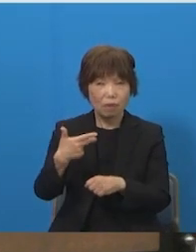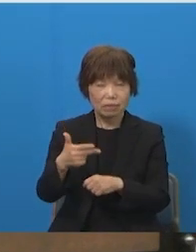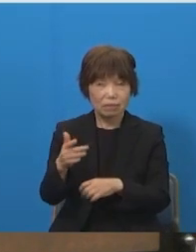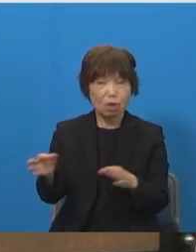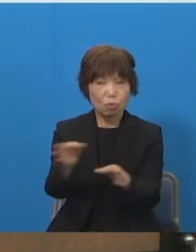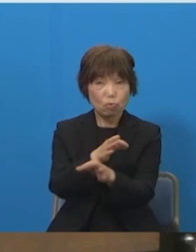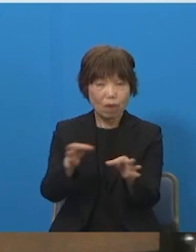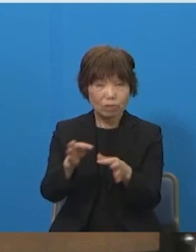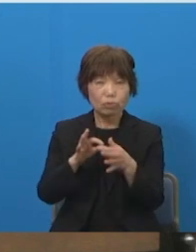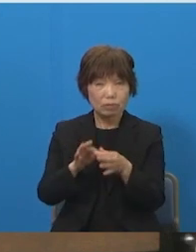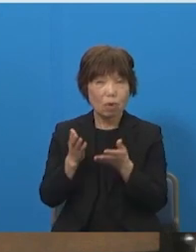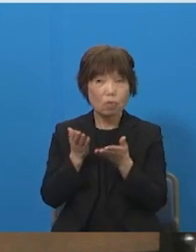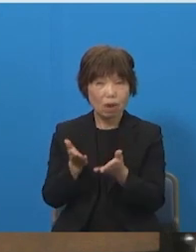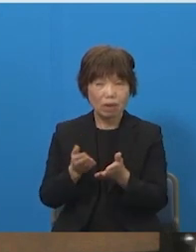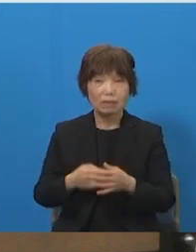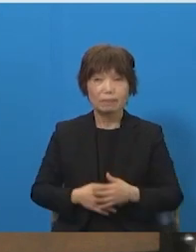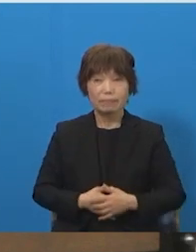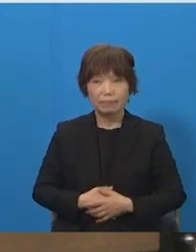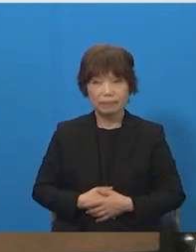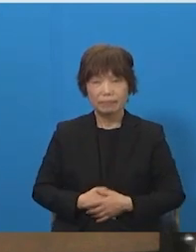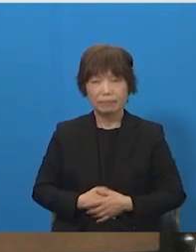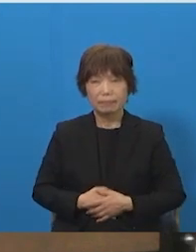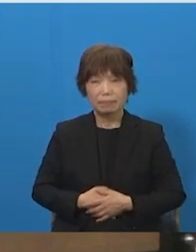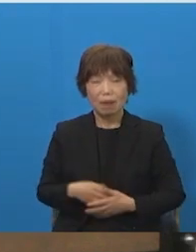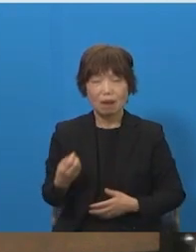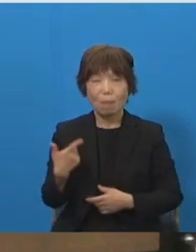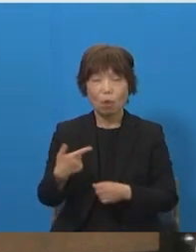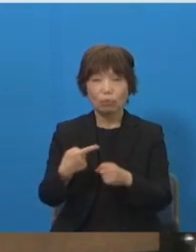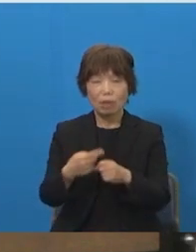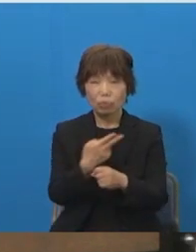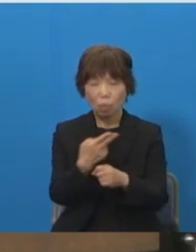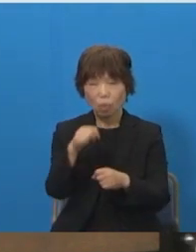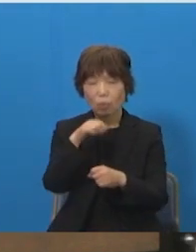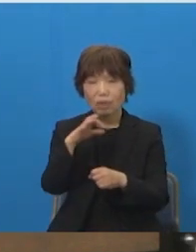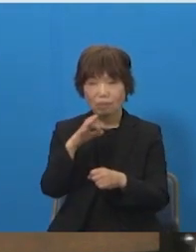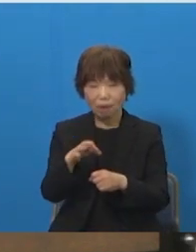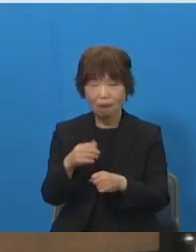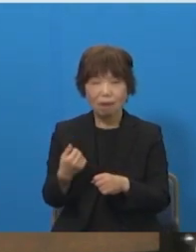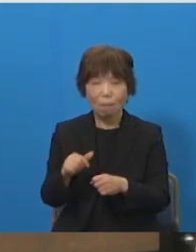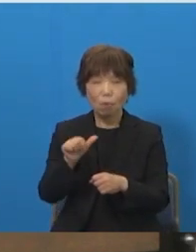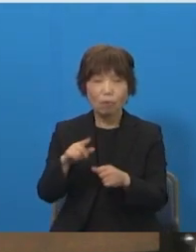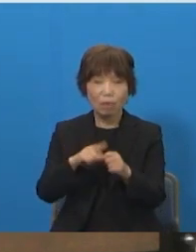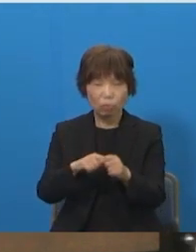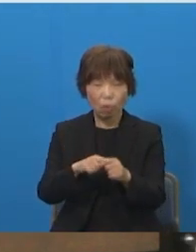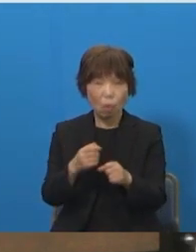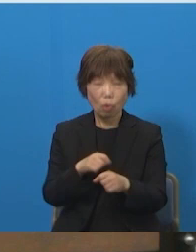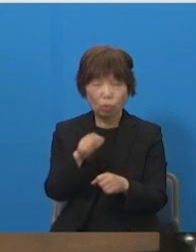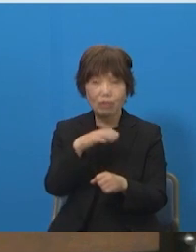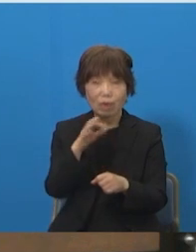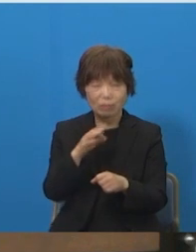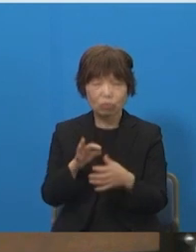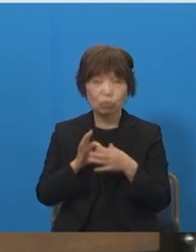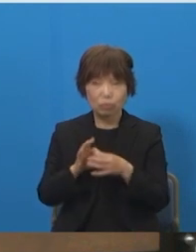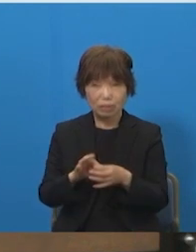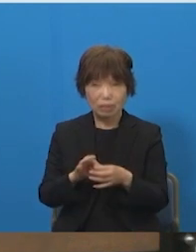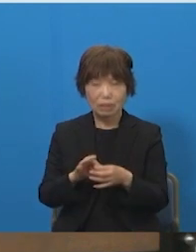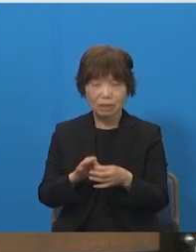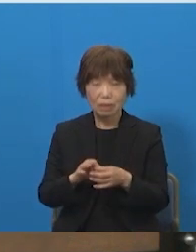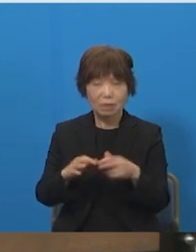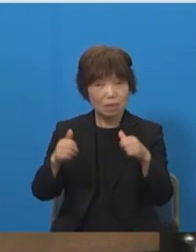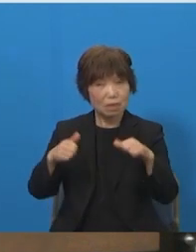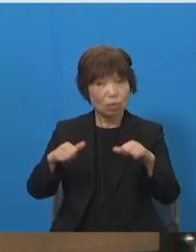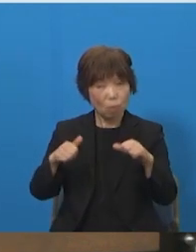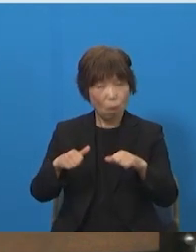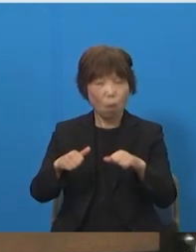お伺いをいたします。令和6年度予算は令和5年度予算に続き収支均衡予算